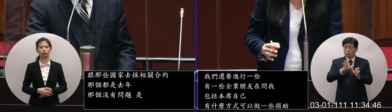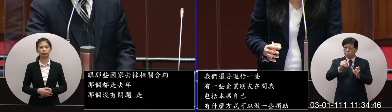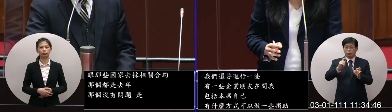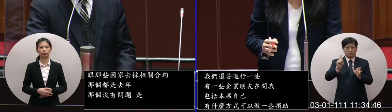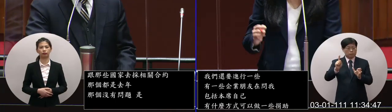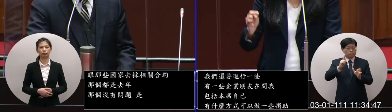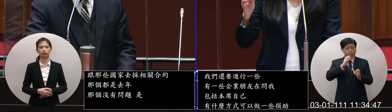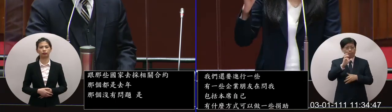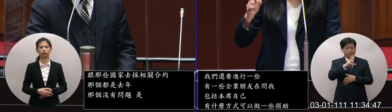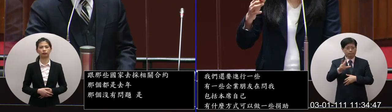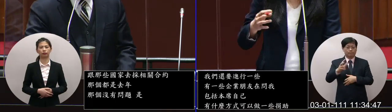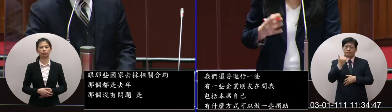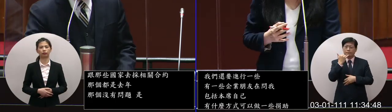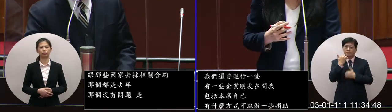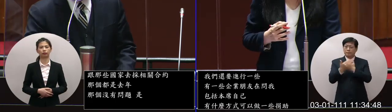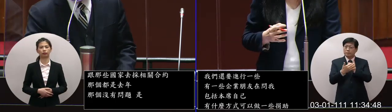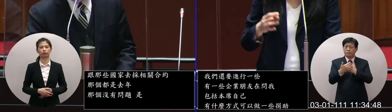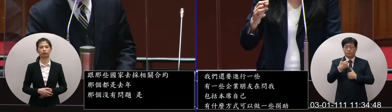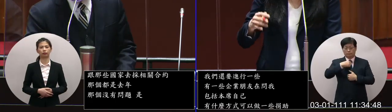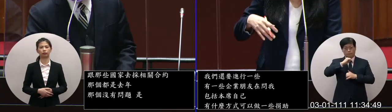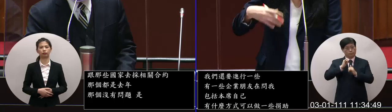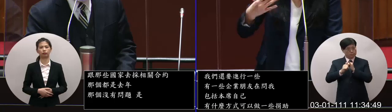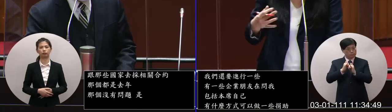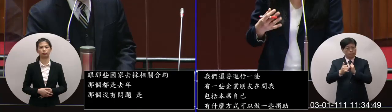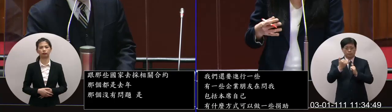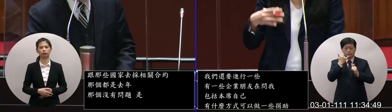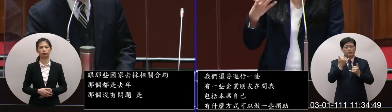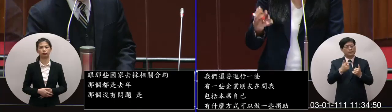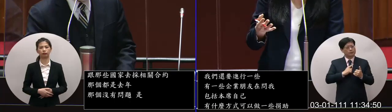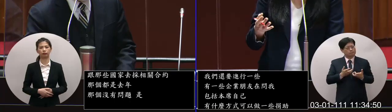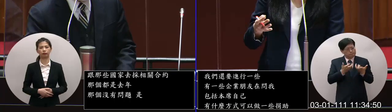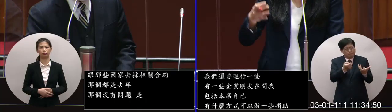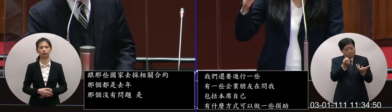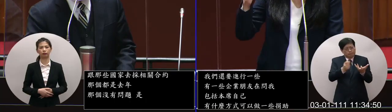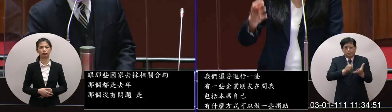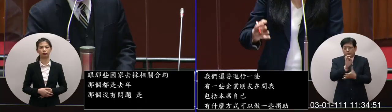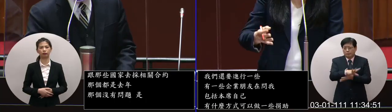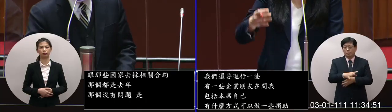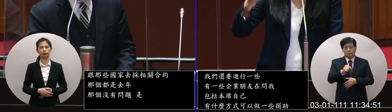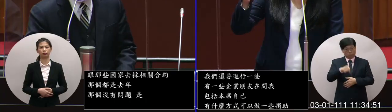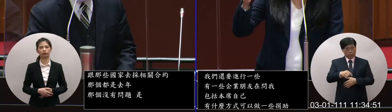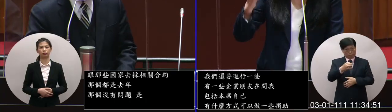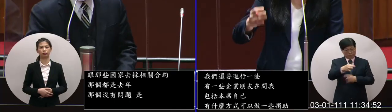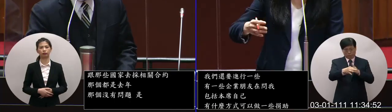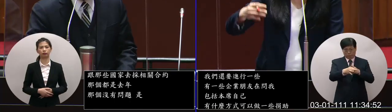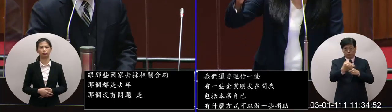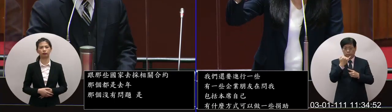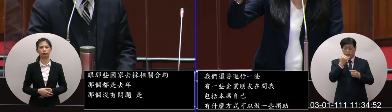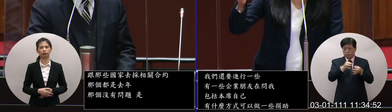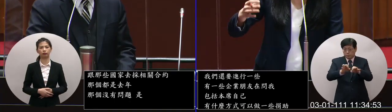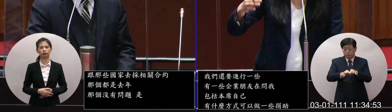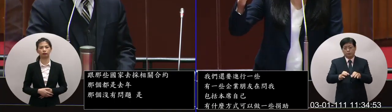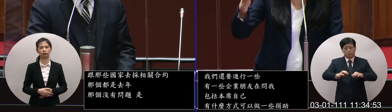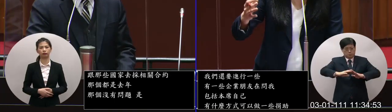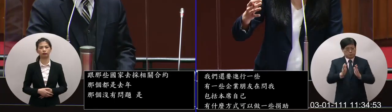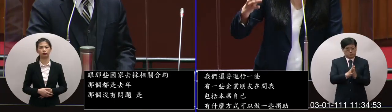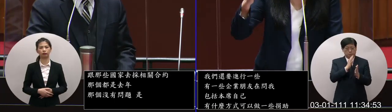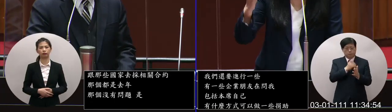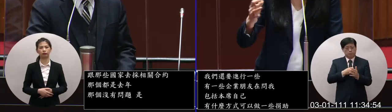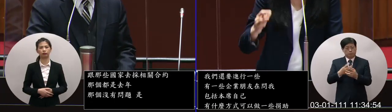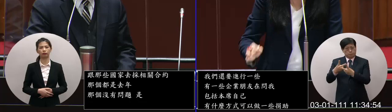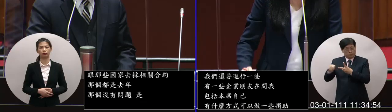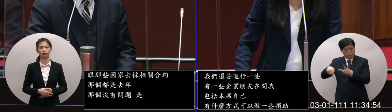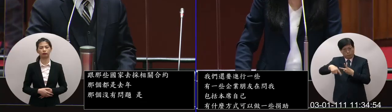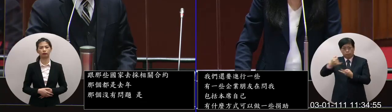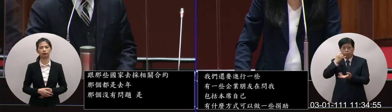有什么样的管道是可以让我们的国人可以尽一点心力来捐款，那这个钱呢又可以顺利的到达乌克兰的难民的